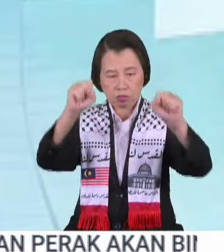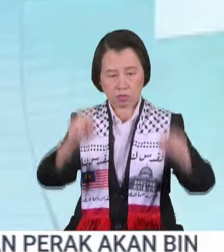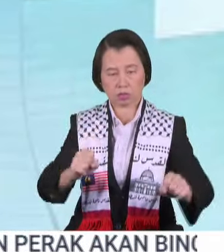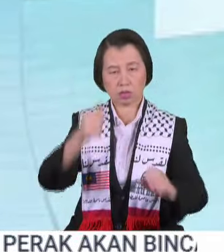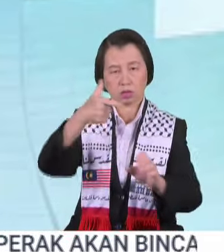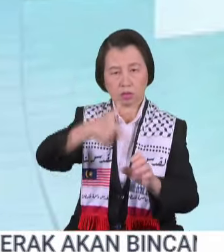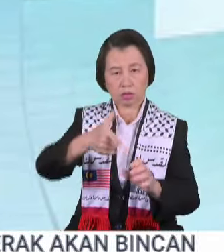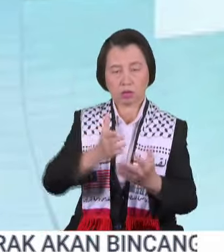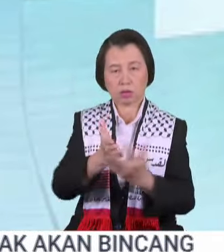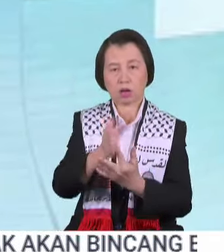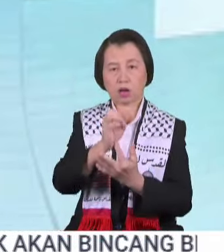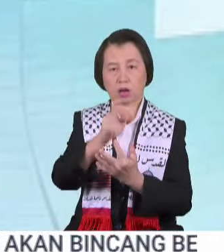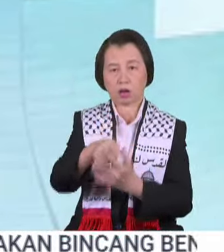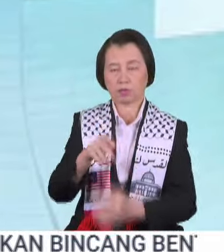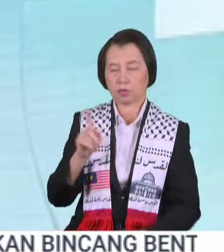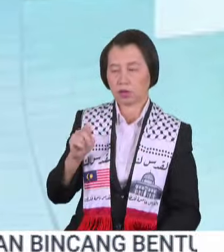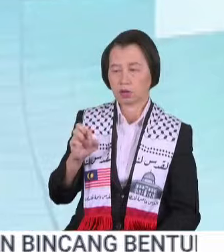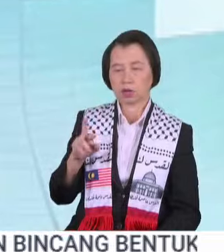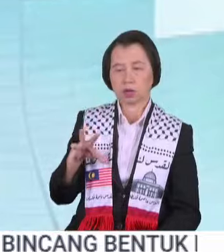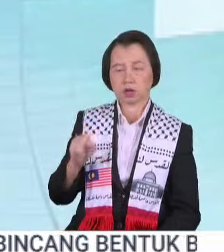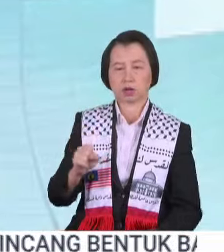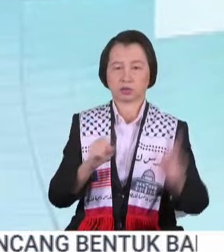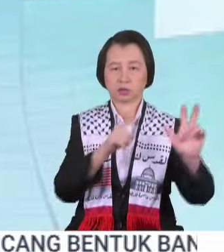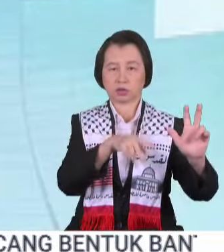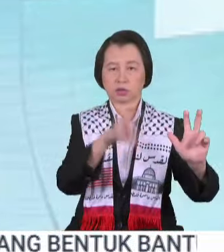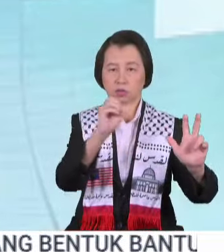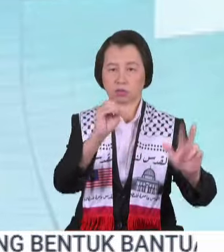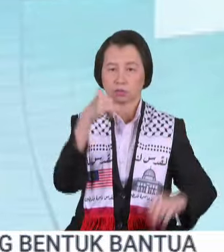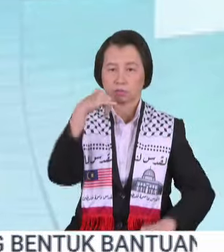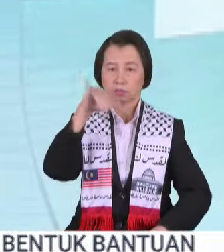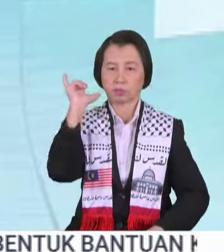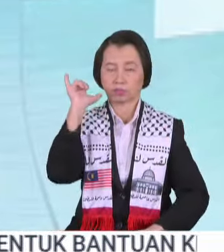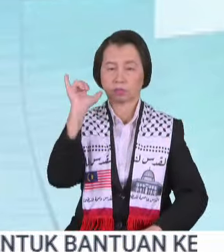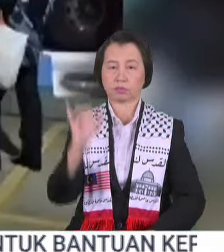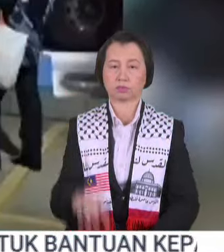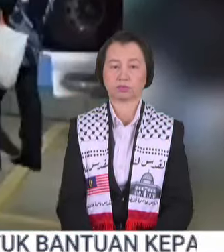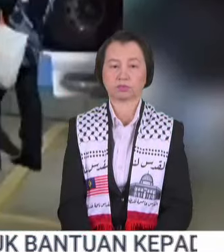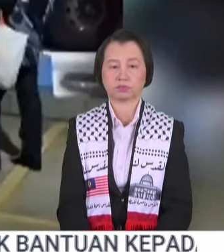sekitar Bagan menerusi Opsteris 3.0 semalam.